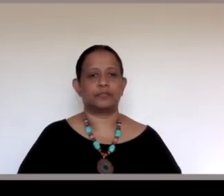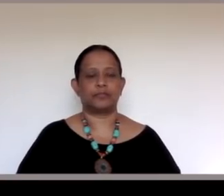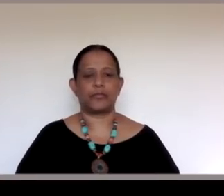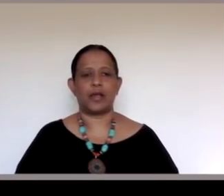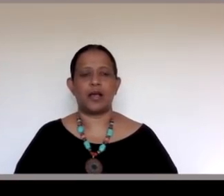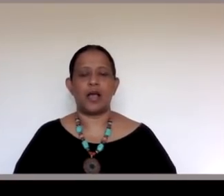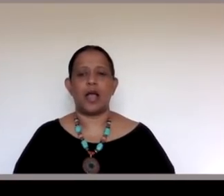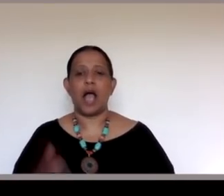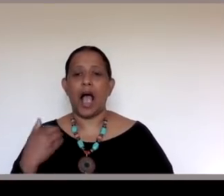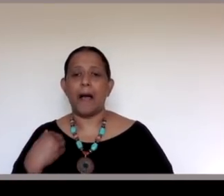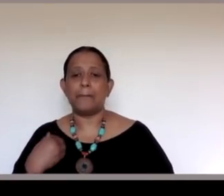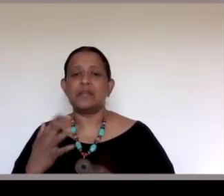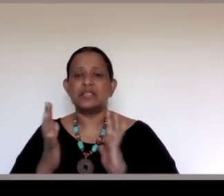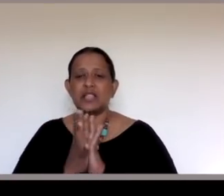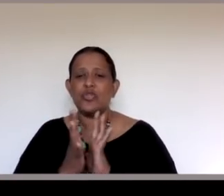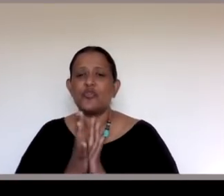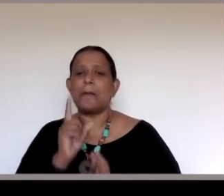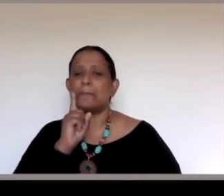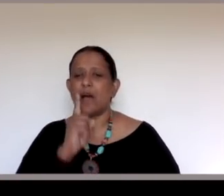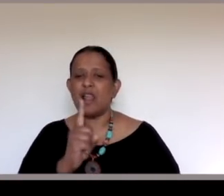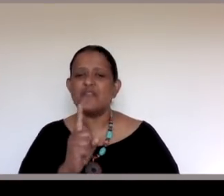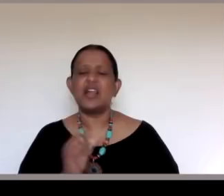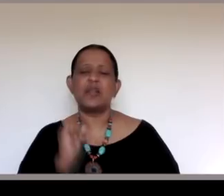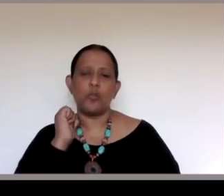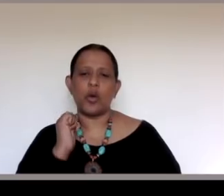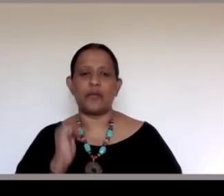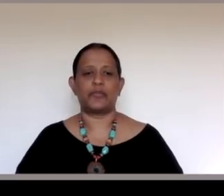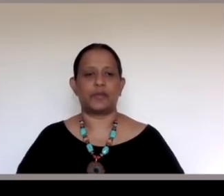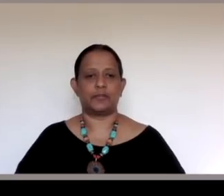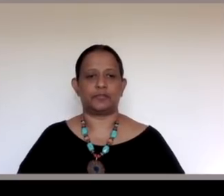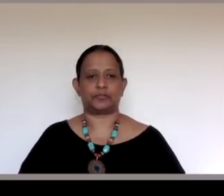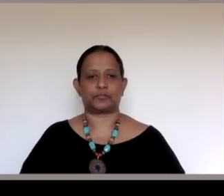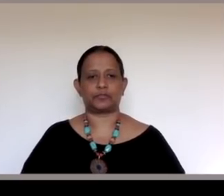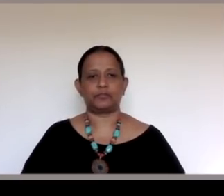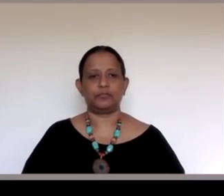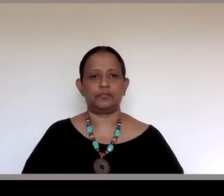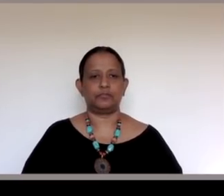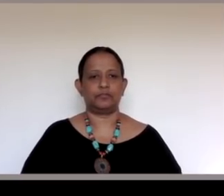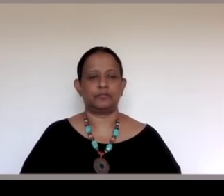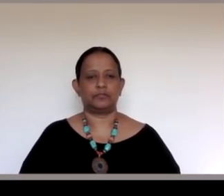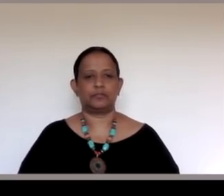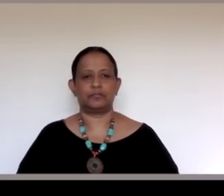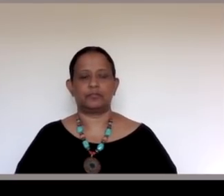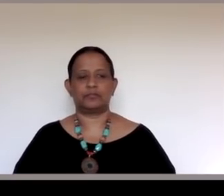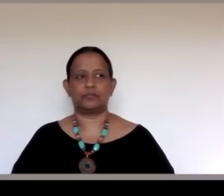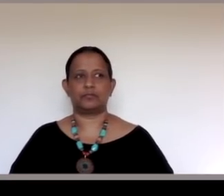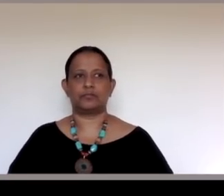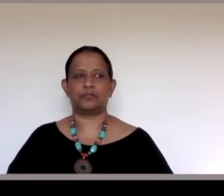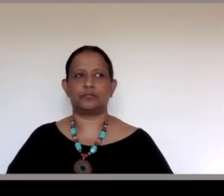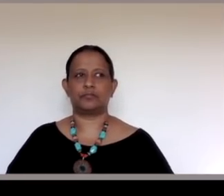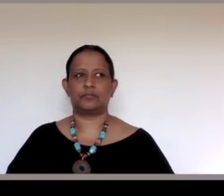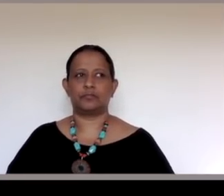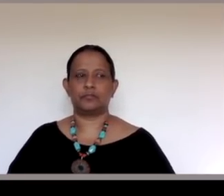துனே கியனவா சிதென் திலிந்தோ ஆசீர்வாத லத்தோய மக்னிசாத ஸ்வர்க ராஜ்ய